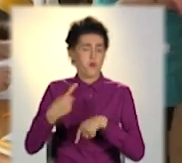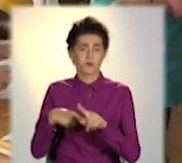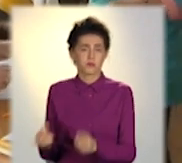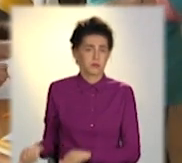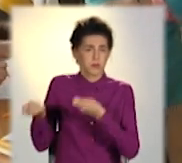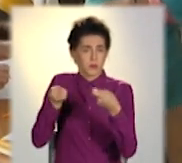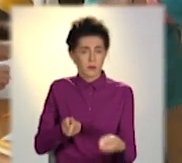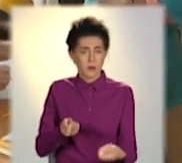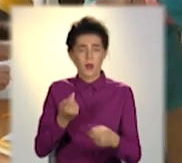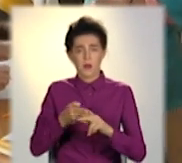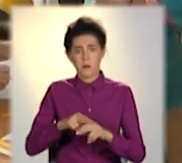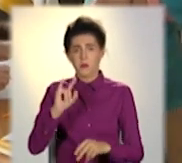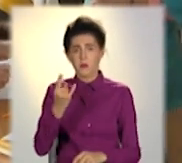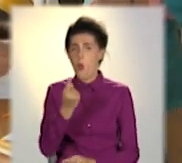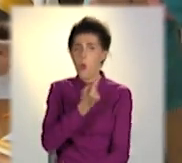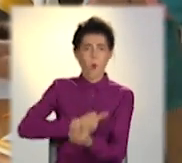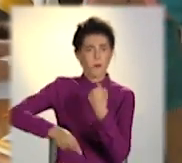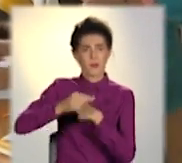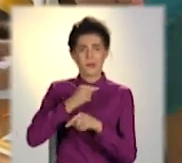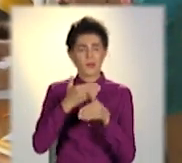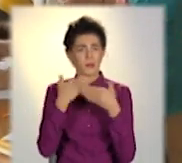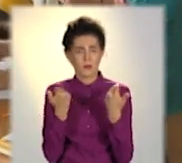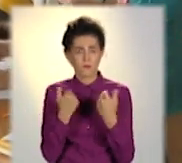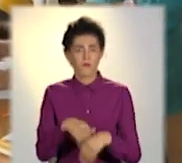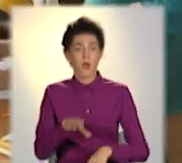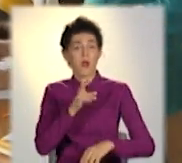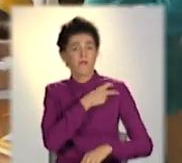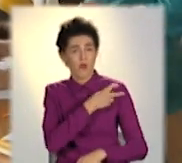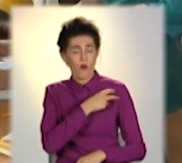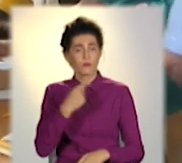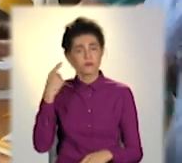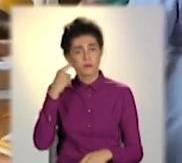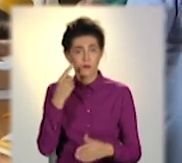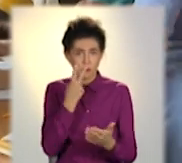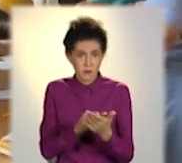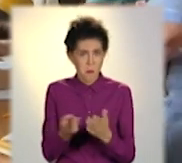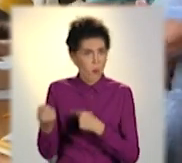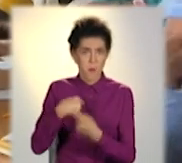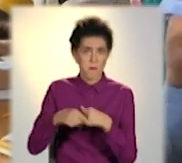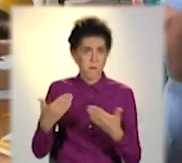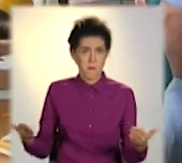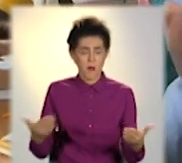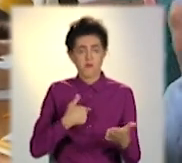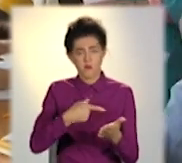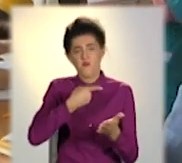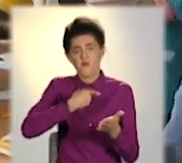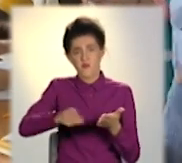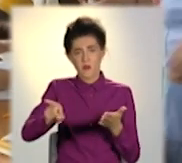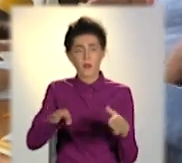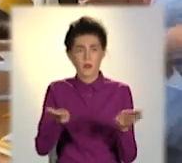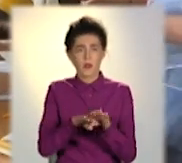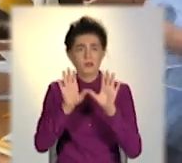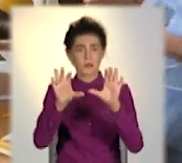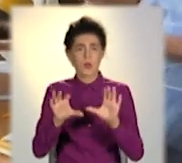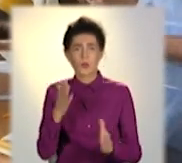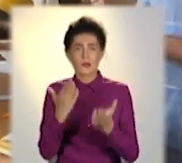обратно. Тобто дитина не повернувся. Лічащий врач вирішив його виписати з відділення, тому що, ну, це у нас так по закону.